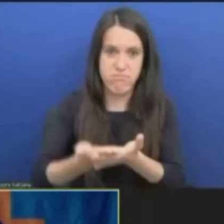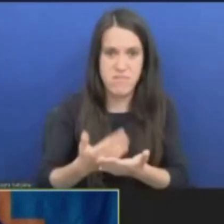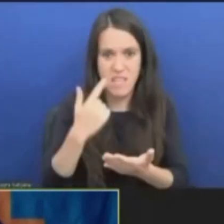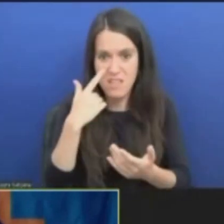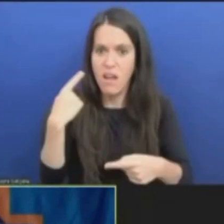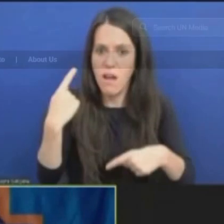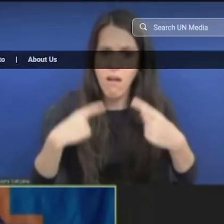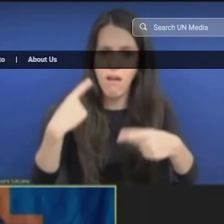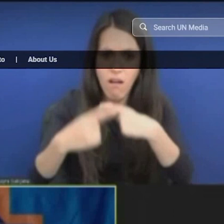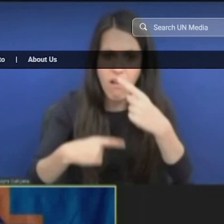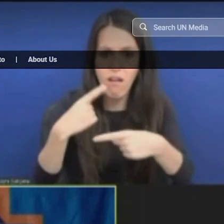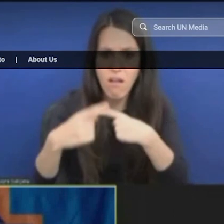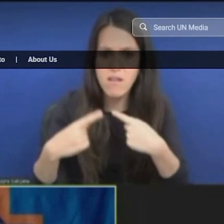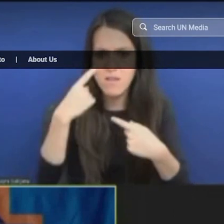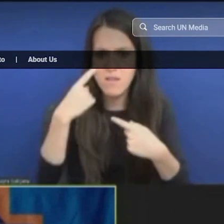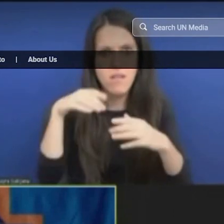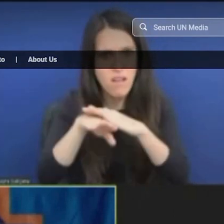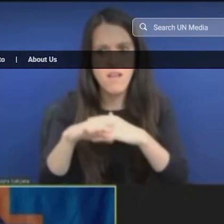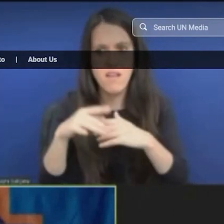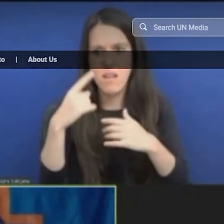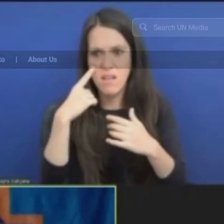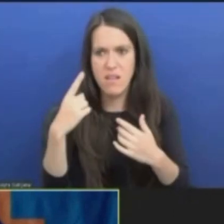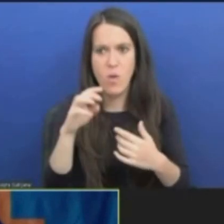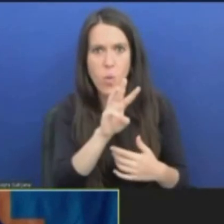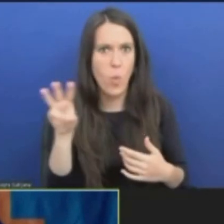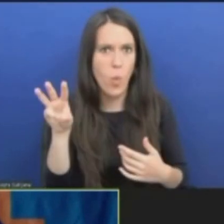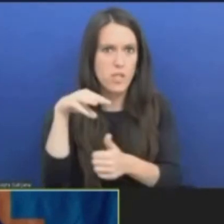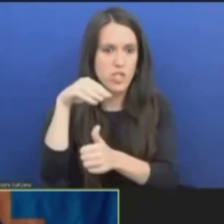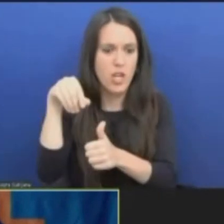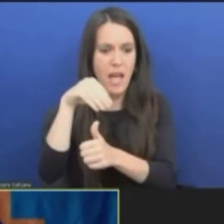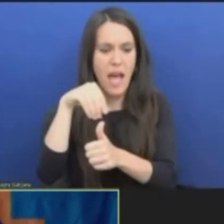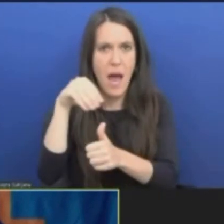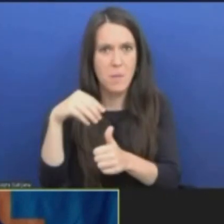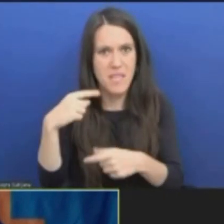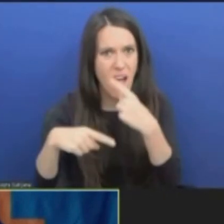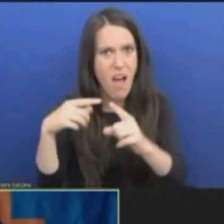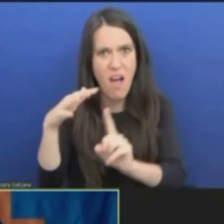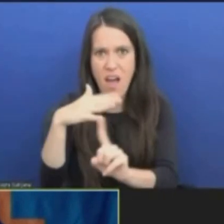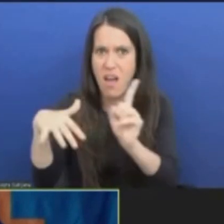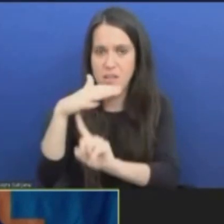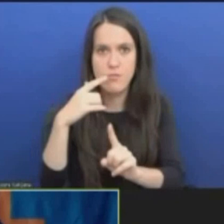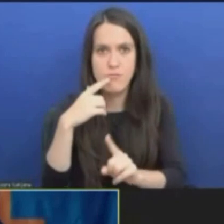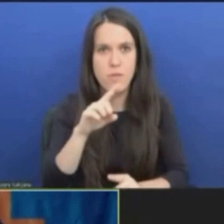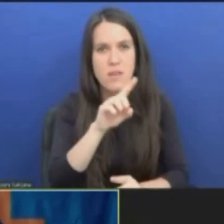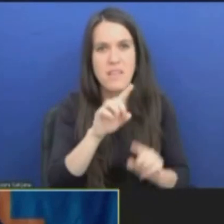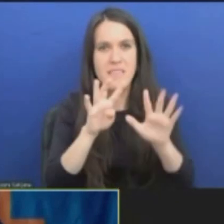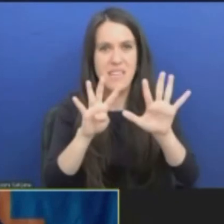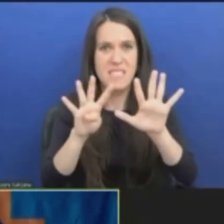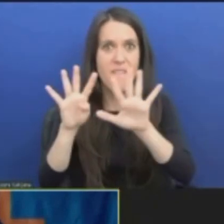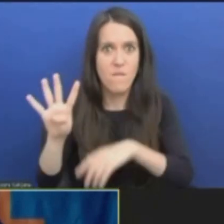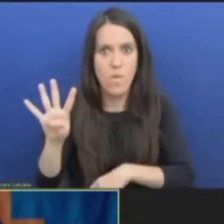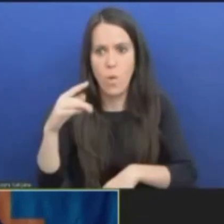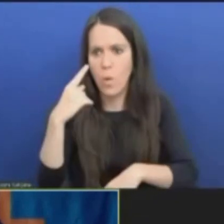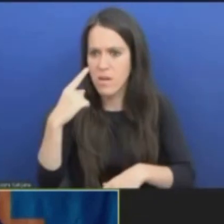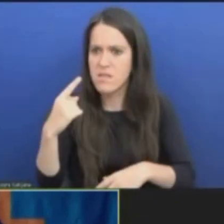и вопросов связанных с возмещением ущерба а также вопросы о государстве западная армения и его статуса на уровне оон